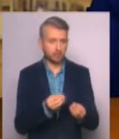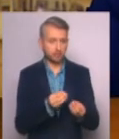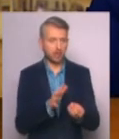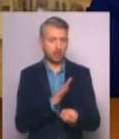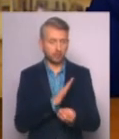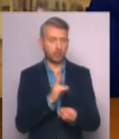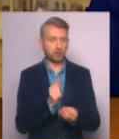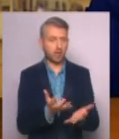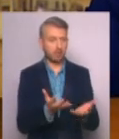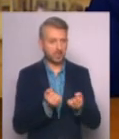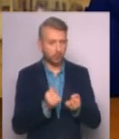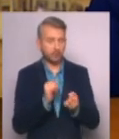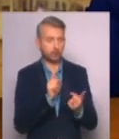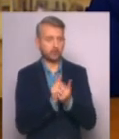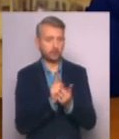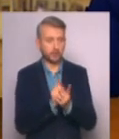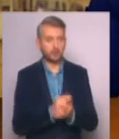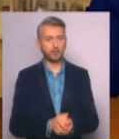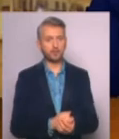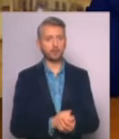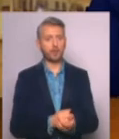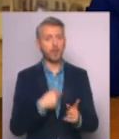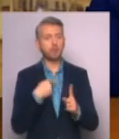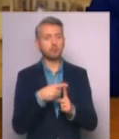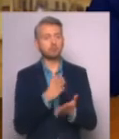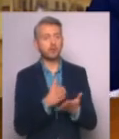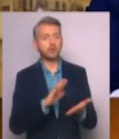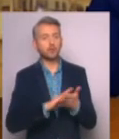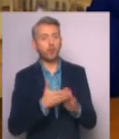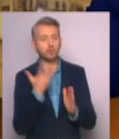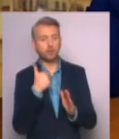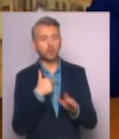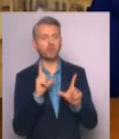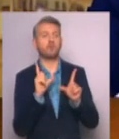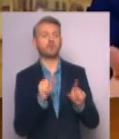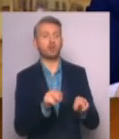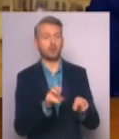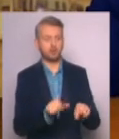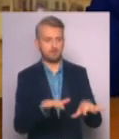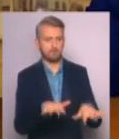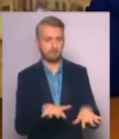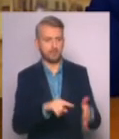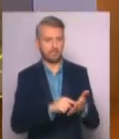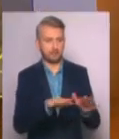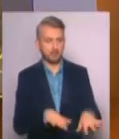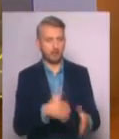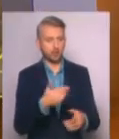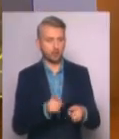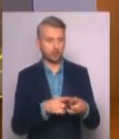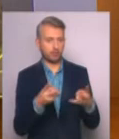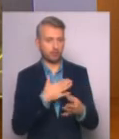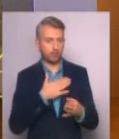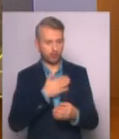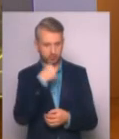на прийомі і зустрічатися. Мало того, є ситуація, коли я виїжджаю безпосередньо на об'єкт, де це потребує моєї уваги,